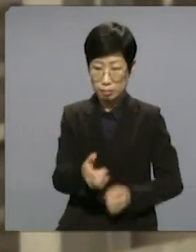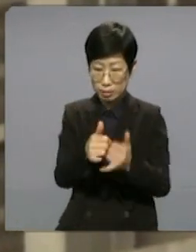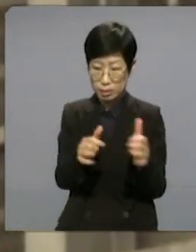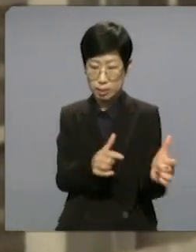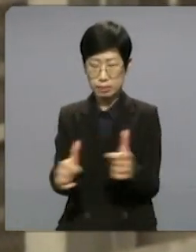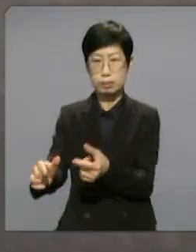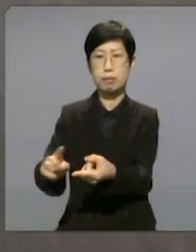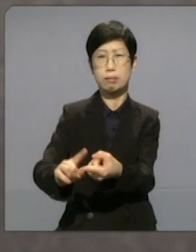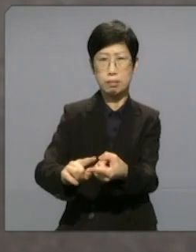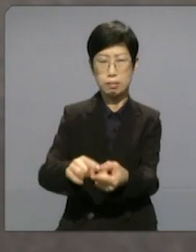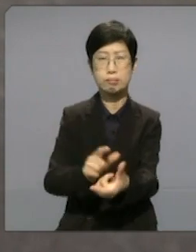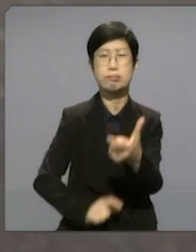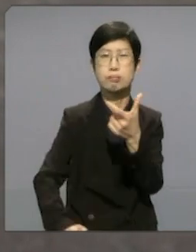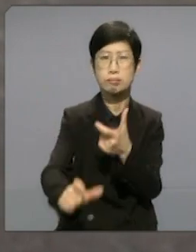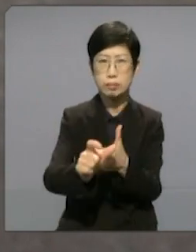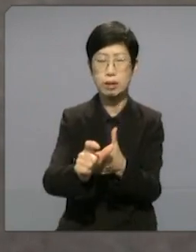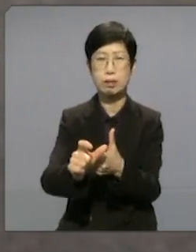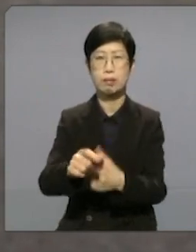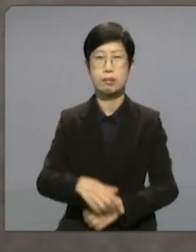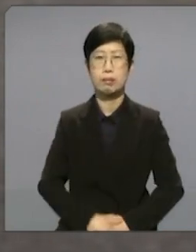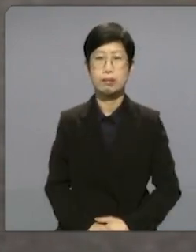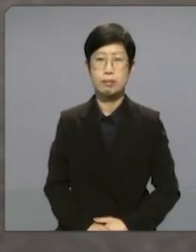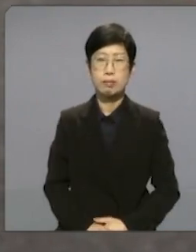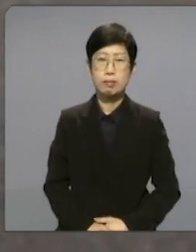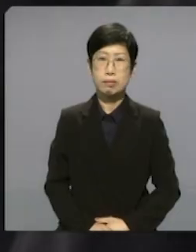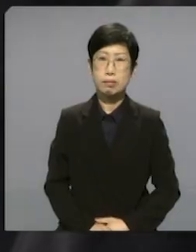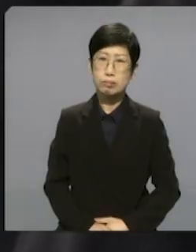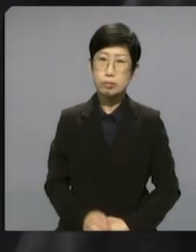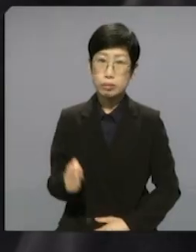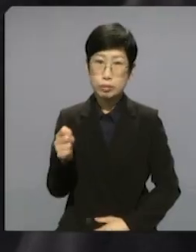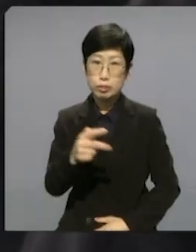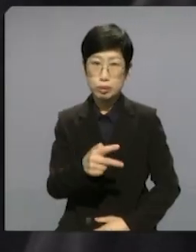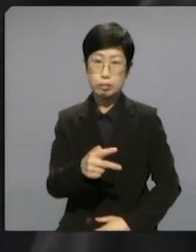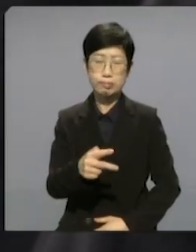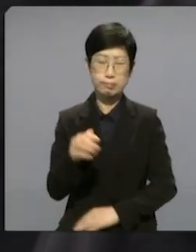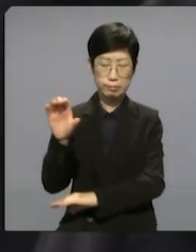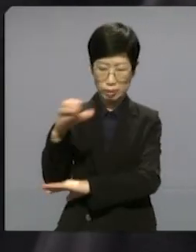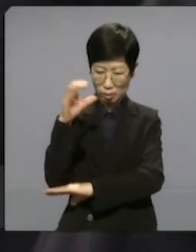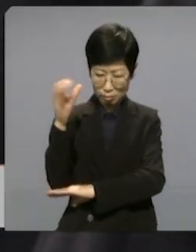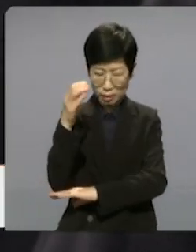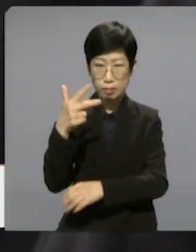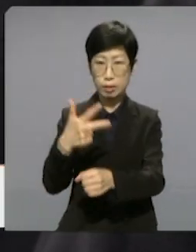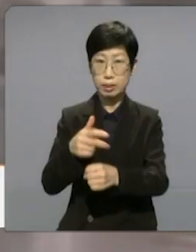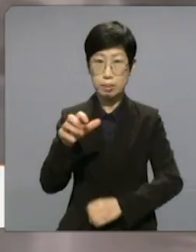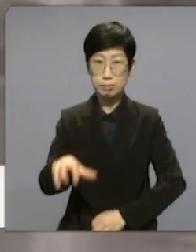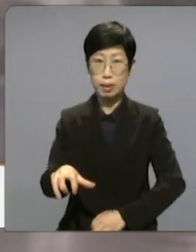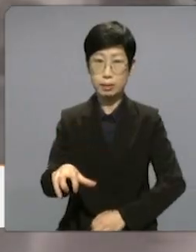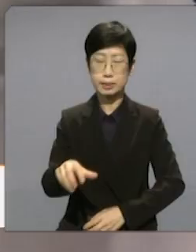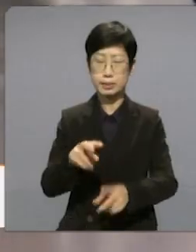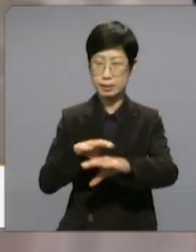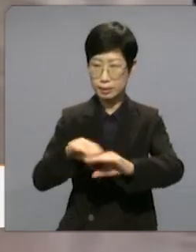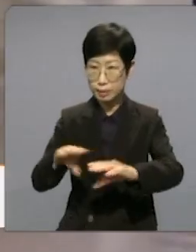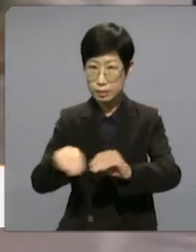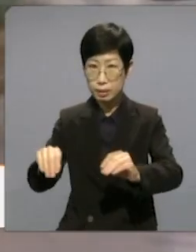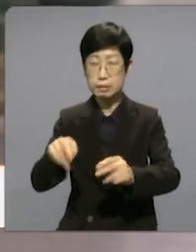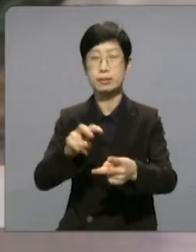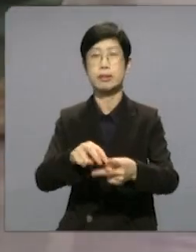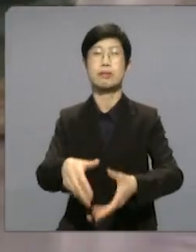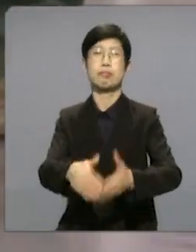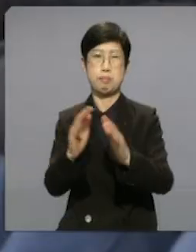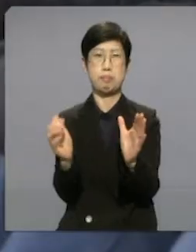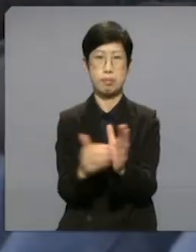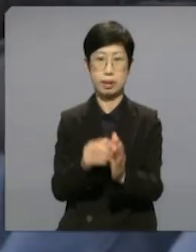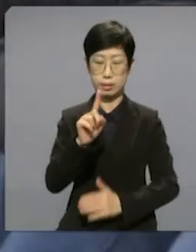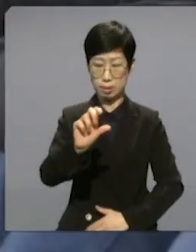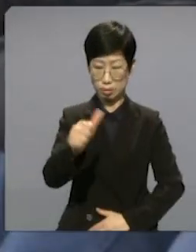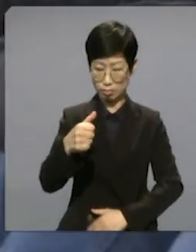높이고 있습니다. 콜롬비아와 과테말라에 이민자 처리 센터를 설치하고 오는 10일 1,500명의 군인을 국경에